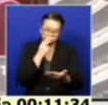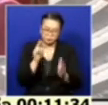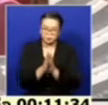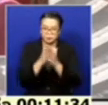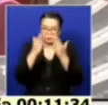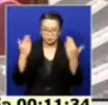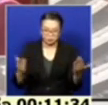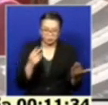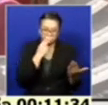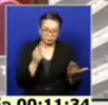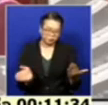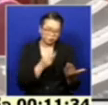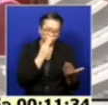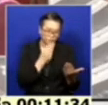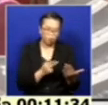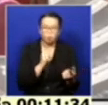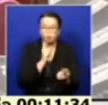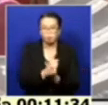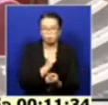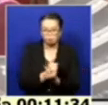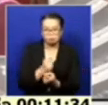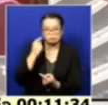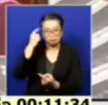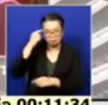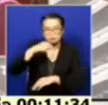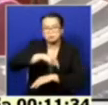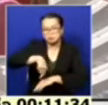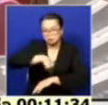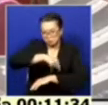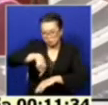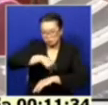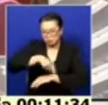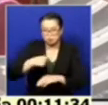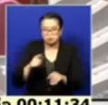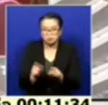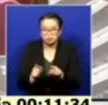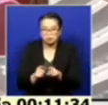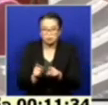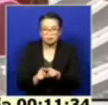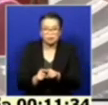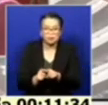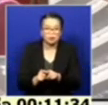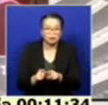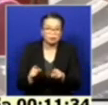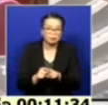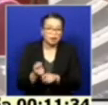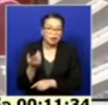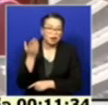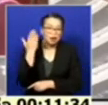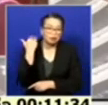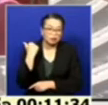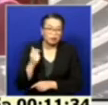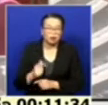ต่เมื่อเช้าทาง The Khmer Times หนังสือพิมพ์ท้องถิ่นได้นำเรื่องนี้ลง